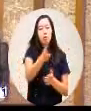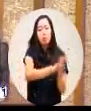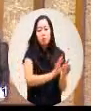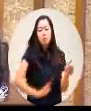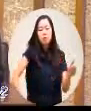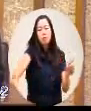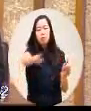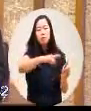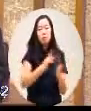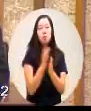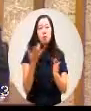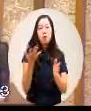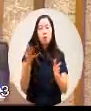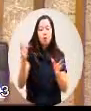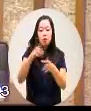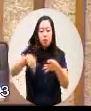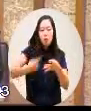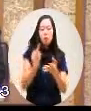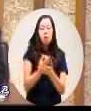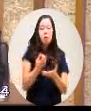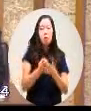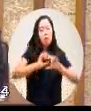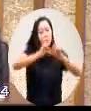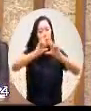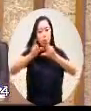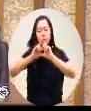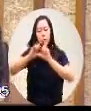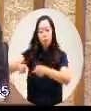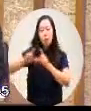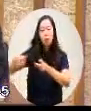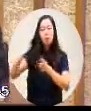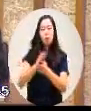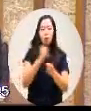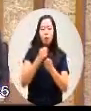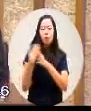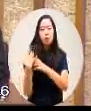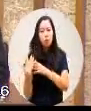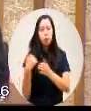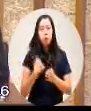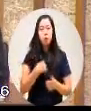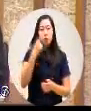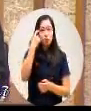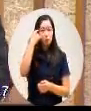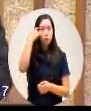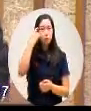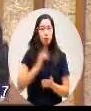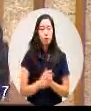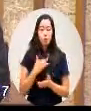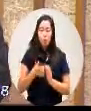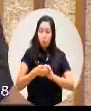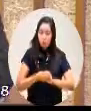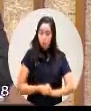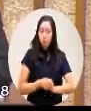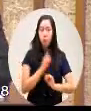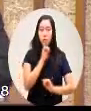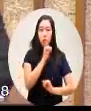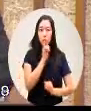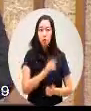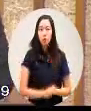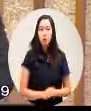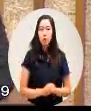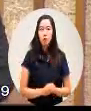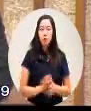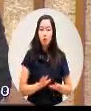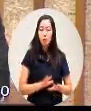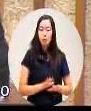回应媒体，而产生非常多的个工作负担。我觉得。我的确必须要讲几句话，是不是红眼